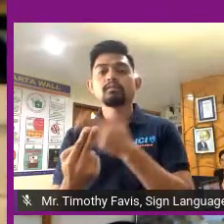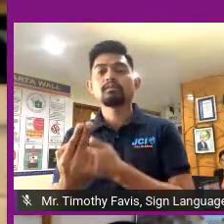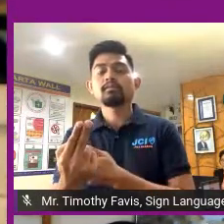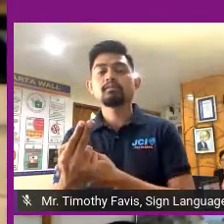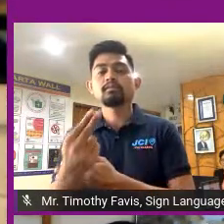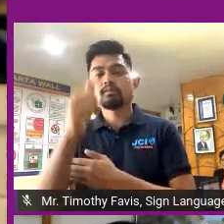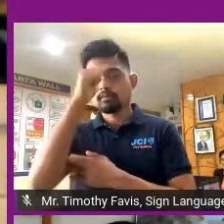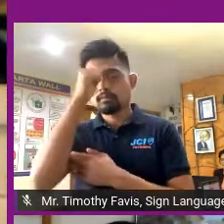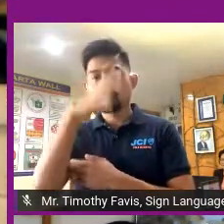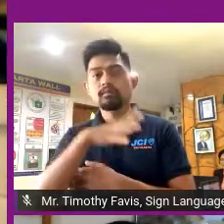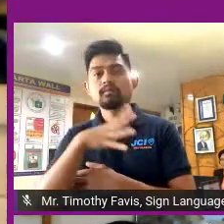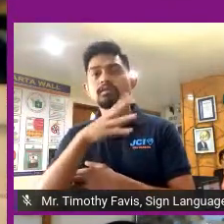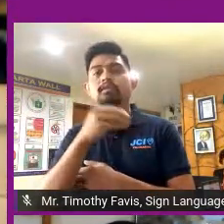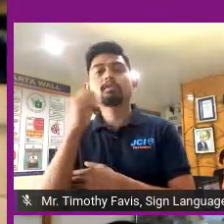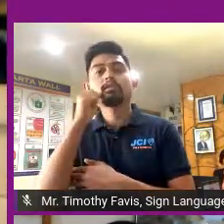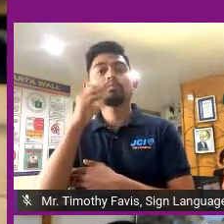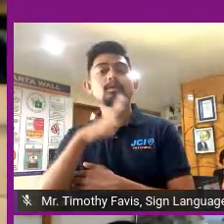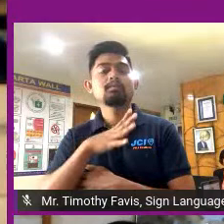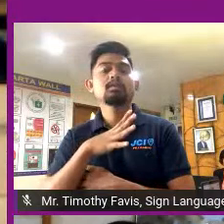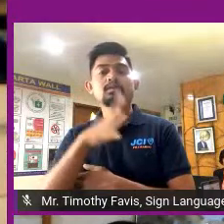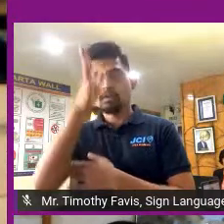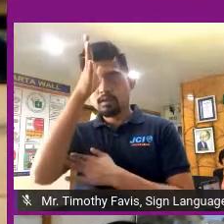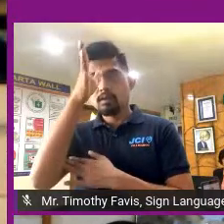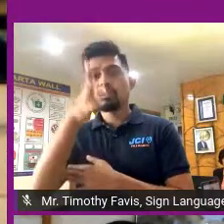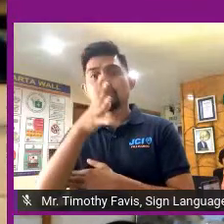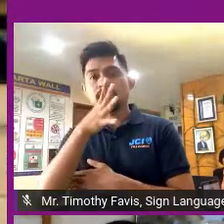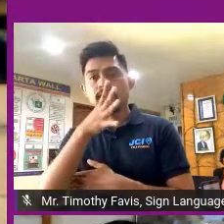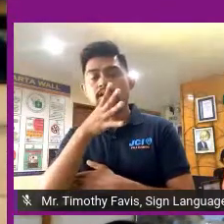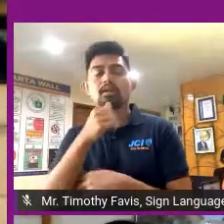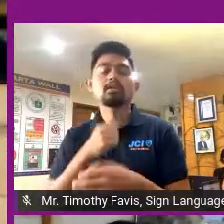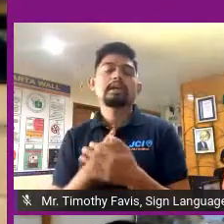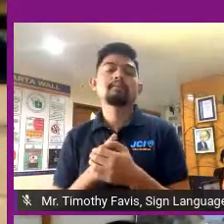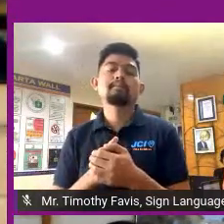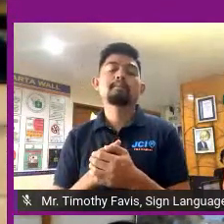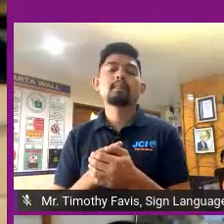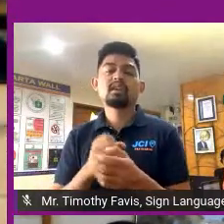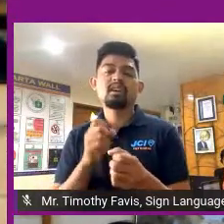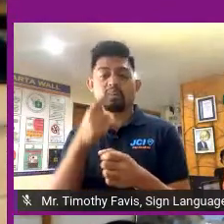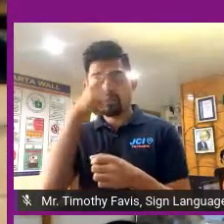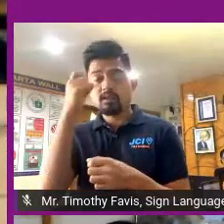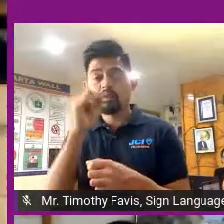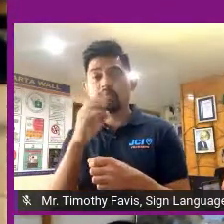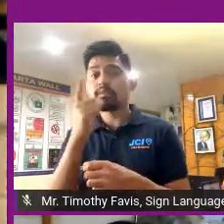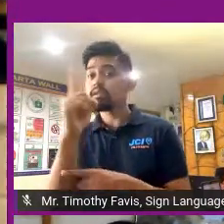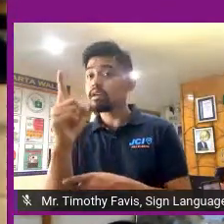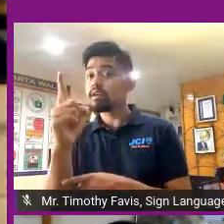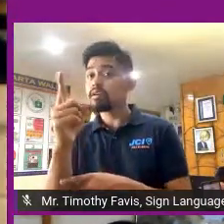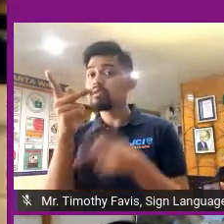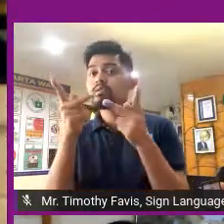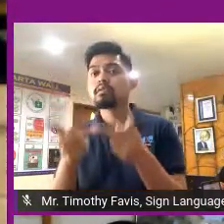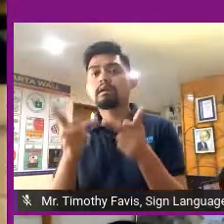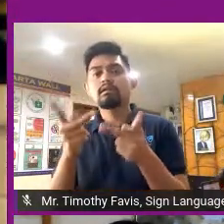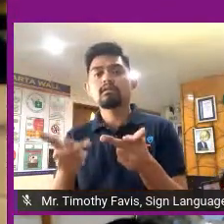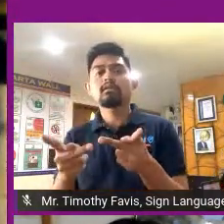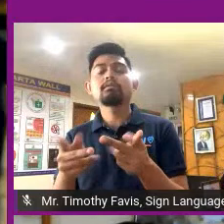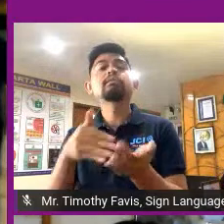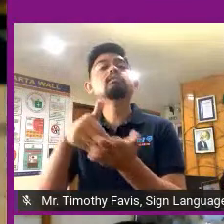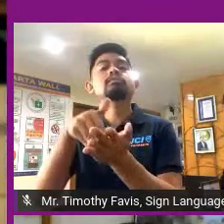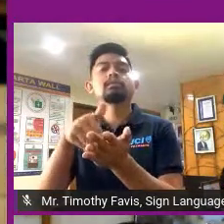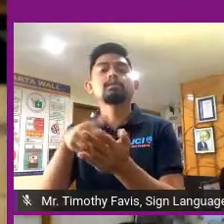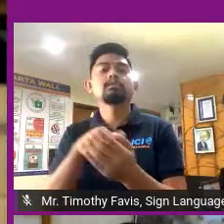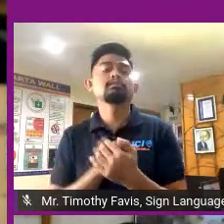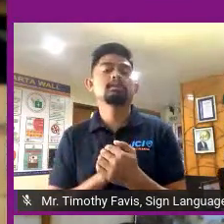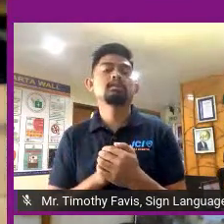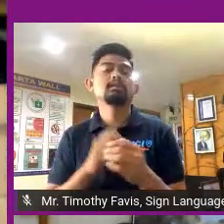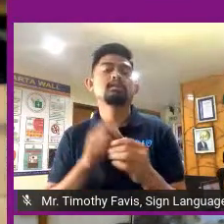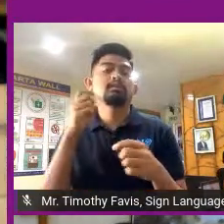women, ang tatay at nanay para naman maganda ang ano kasi kung isa lang ang nag-a-attend, hindi pwede yung tuturuan mo yung